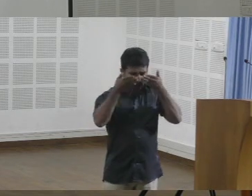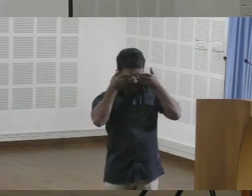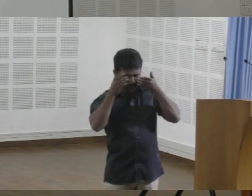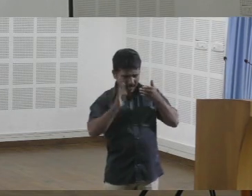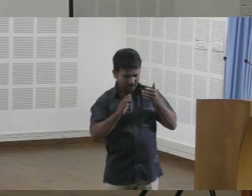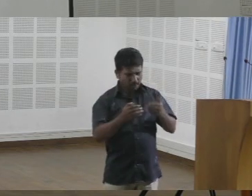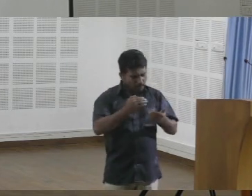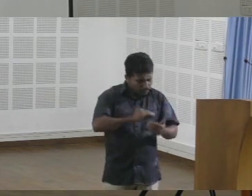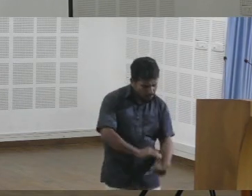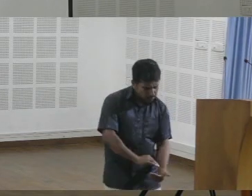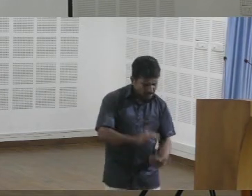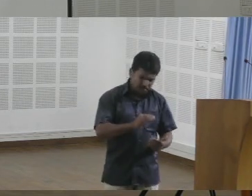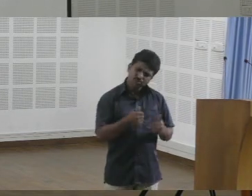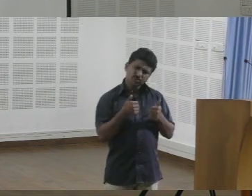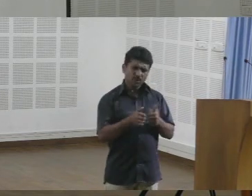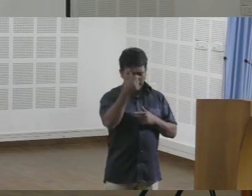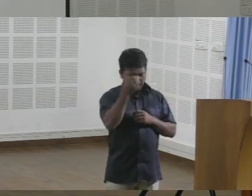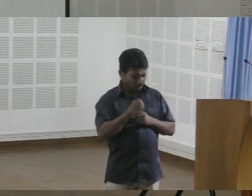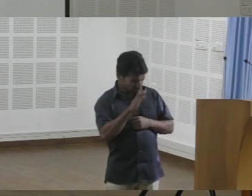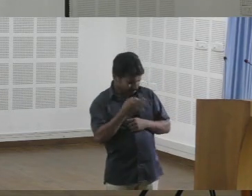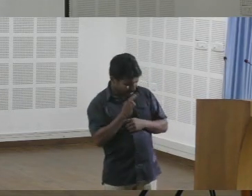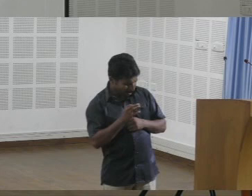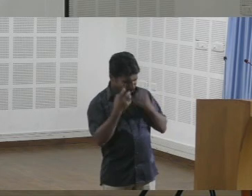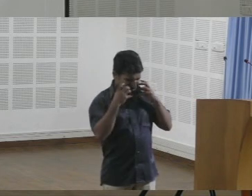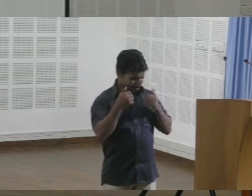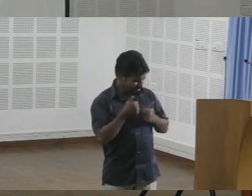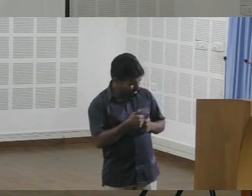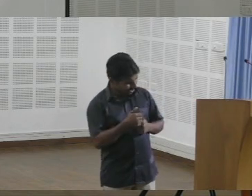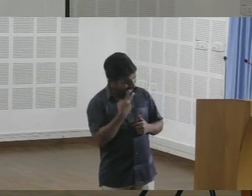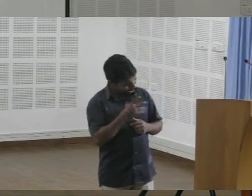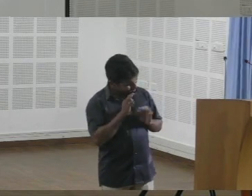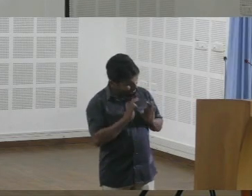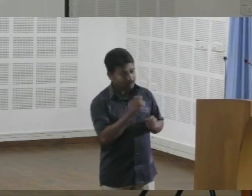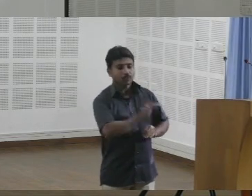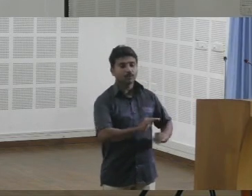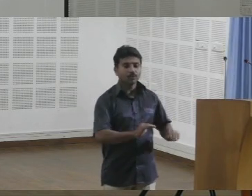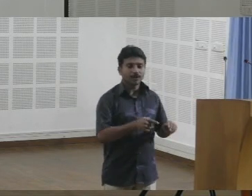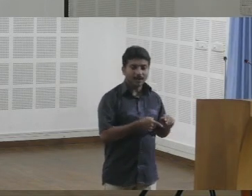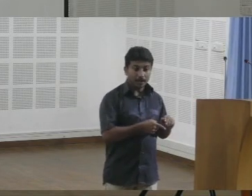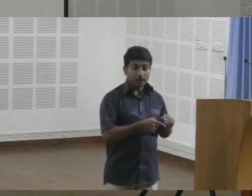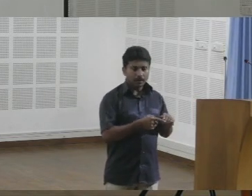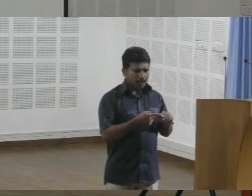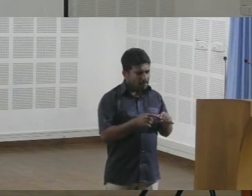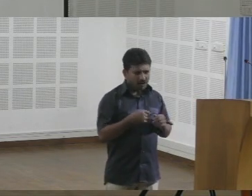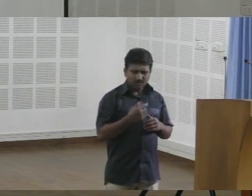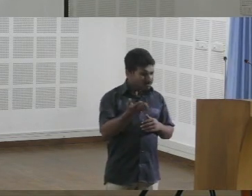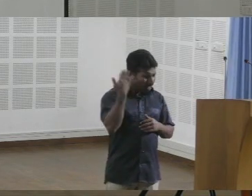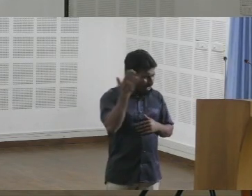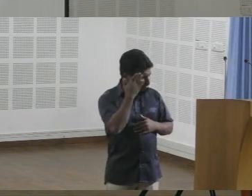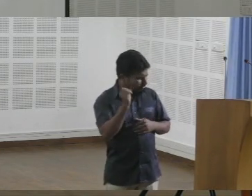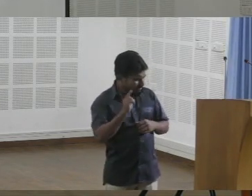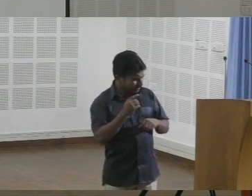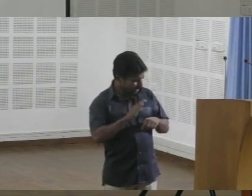ഡിലേ ഒന്നും ഉണ്ടായിരുന്നില്ല. നല്ല ഗുഡ് ലുക്കിംഗ് ചബ്ബി ഗോഴയായിരുന്നു. നമ്മൊരിക്കലും ഒരു മണിനെ ഒരു സൂചനയും